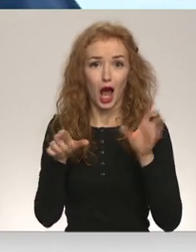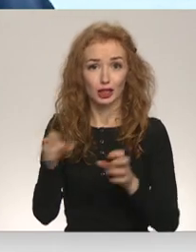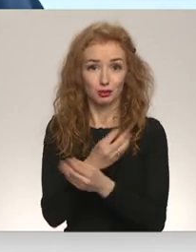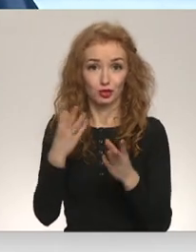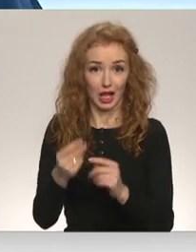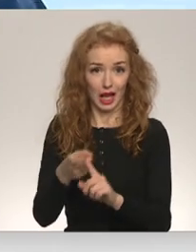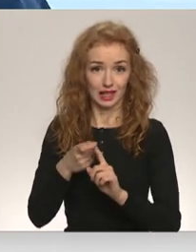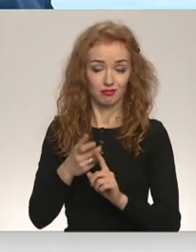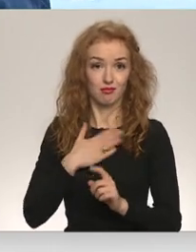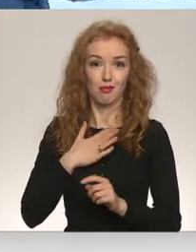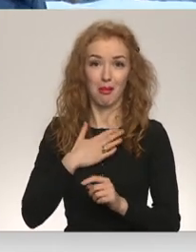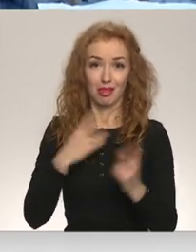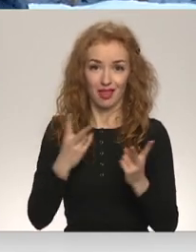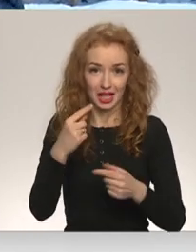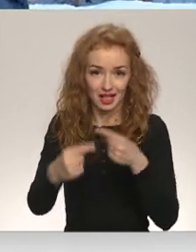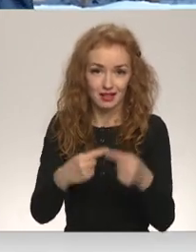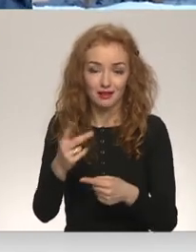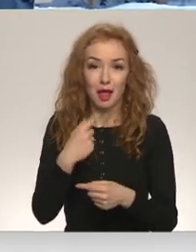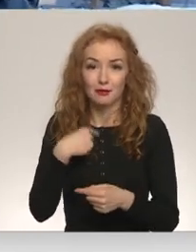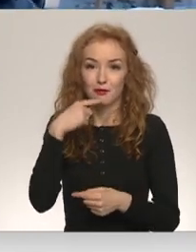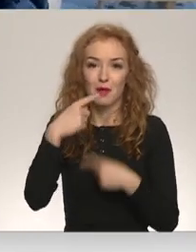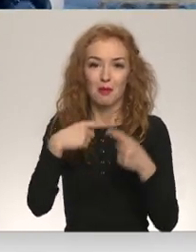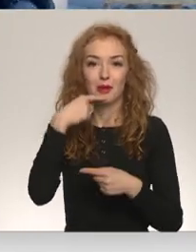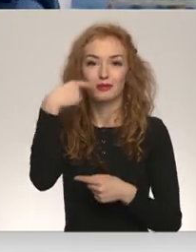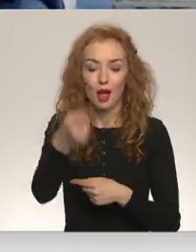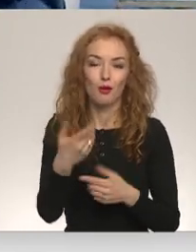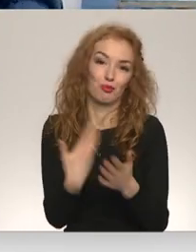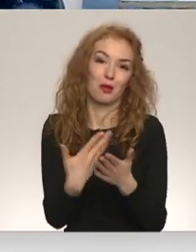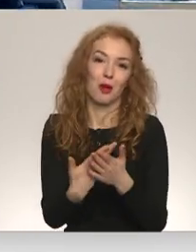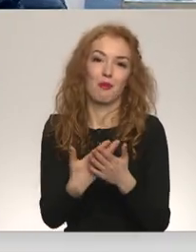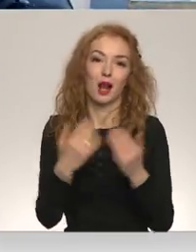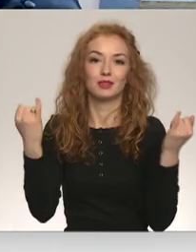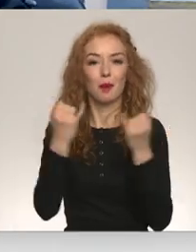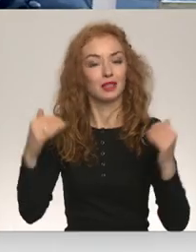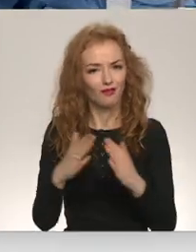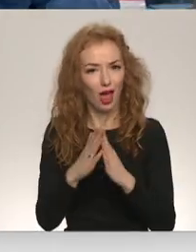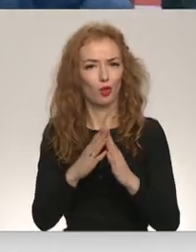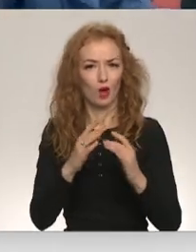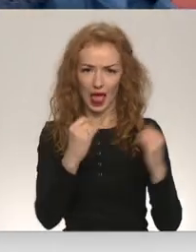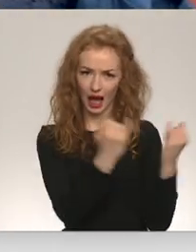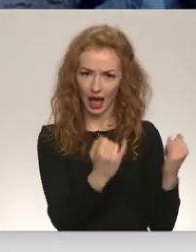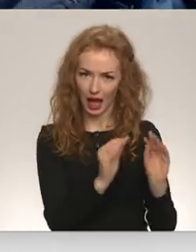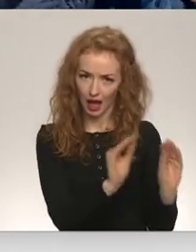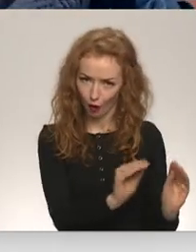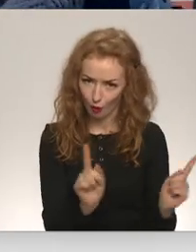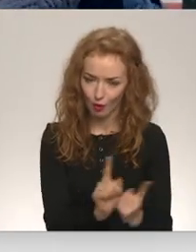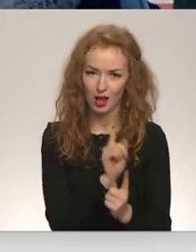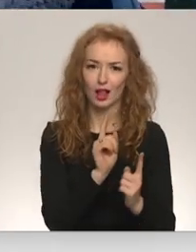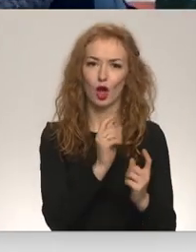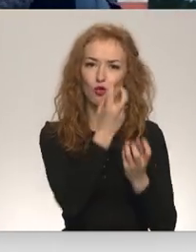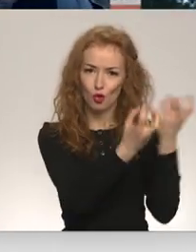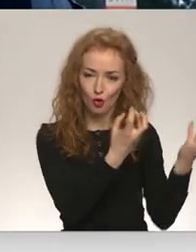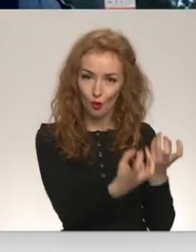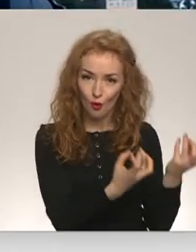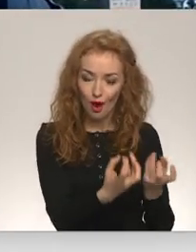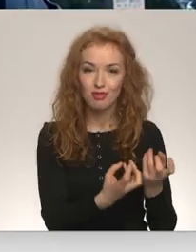nu, tā ir tāda tradīcija, kā es saku, tā kā, nu, pieņemsim, Ziemassvētkos ir eglīte jānes istabā un jārotā, jā,